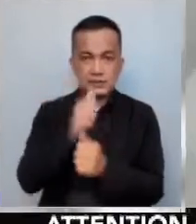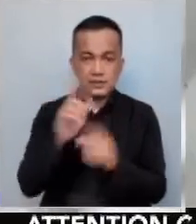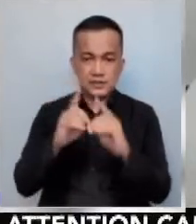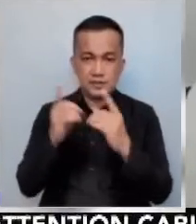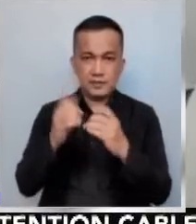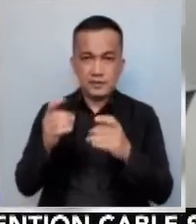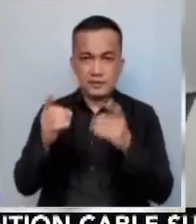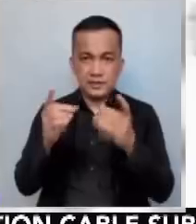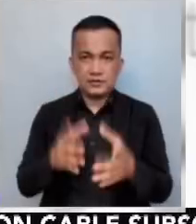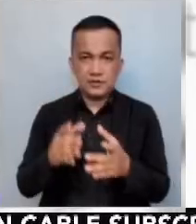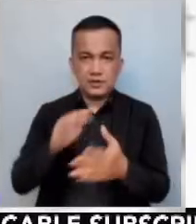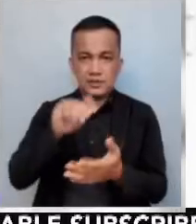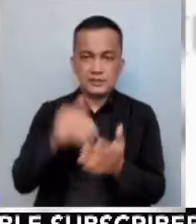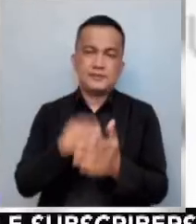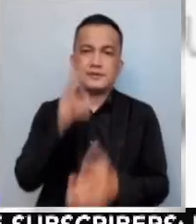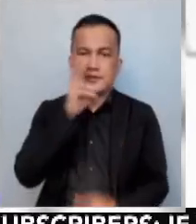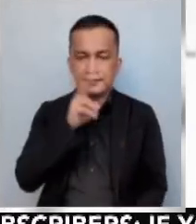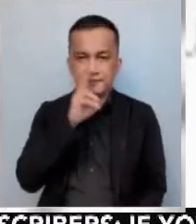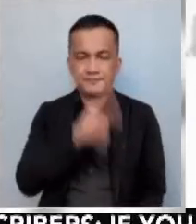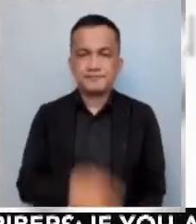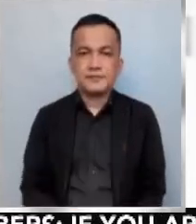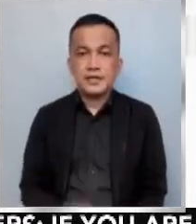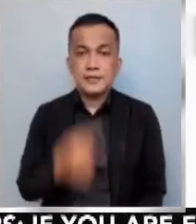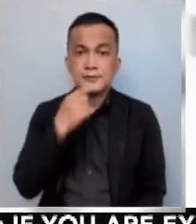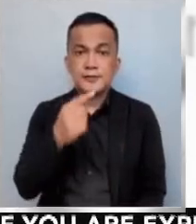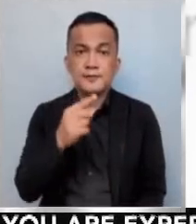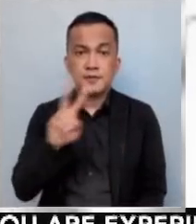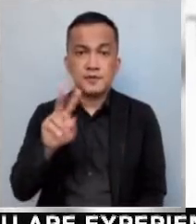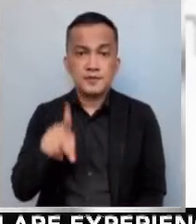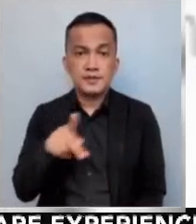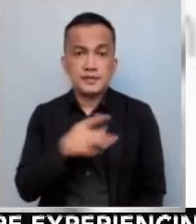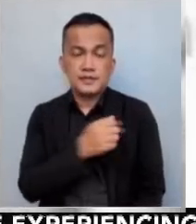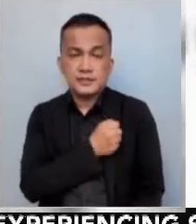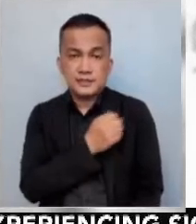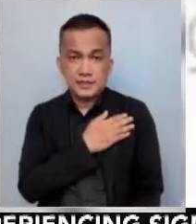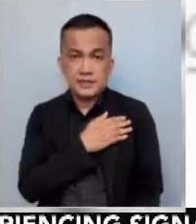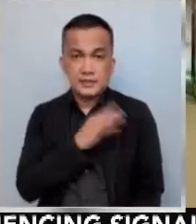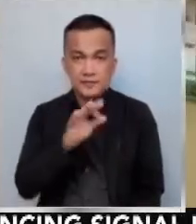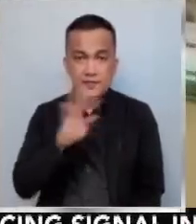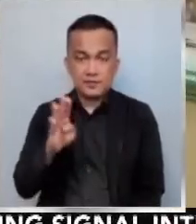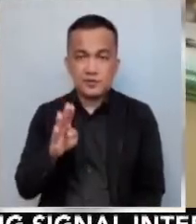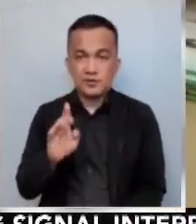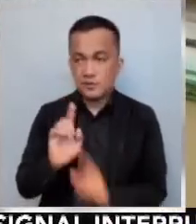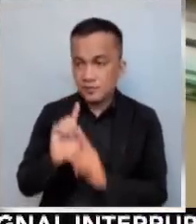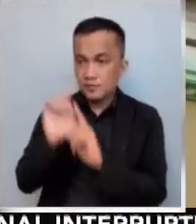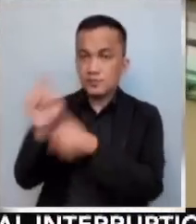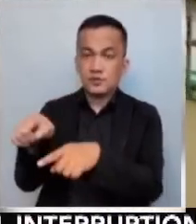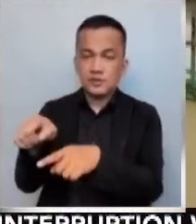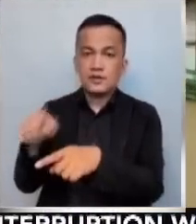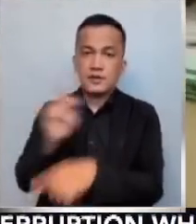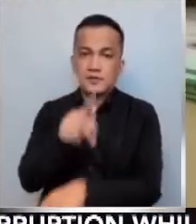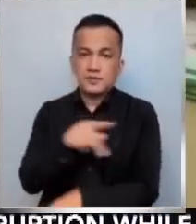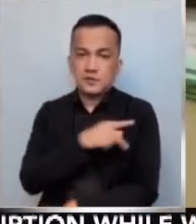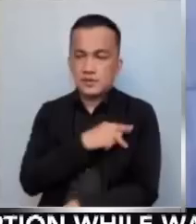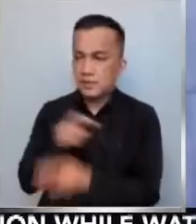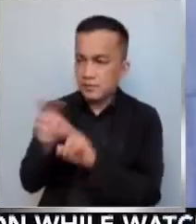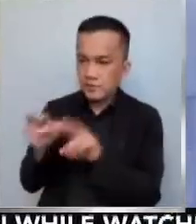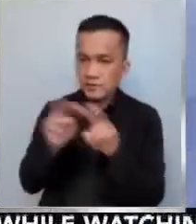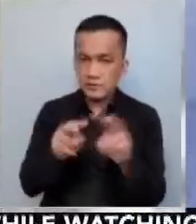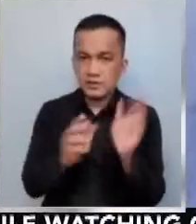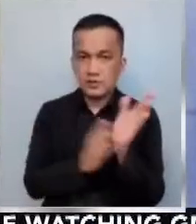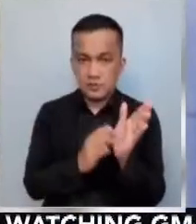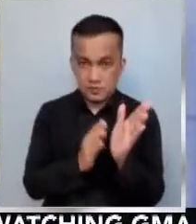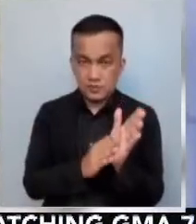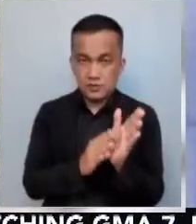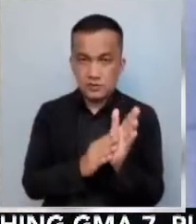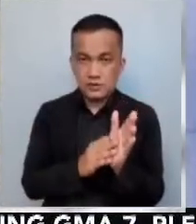Central Visayas. Sabi ni VP Sara sa kanyang Facebook page, nagpunta siya roon upang personal na makita ang mga paaralan na